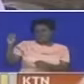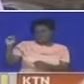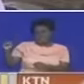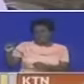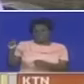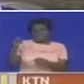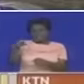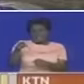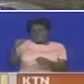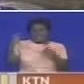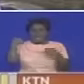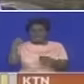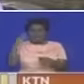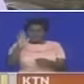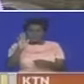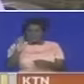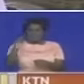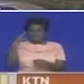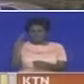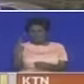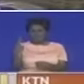yake ya mtihani au index number kwa nambari